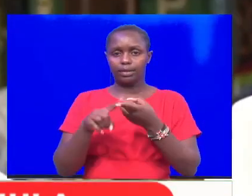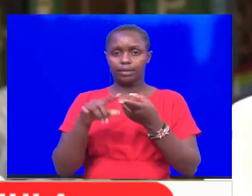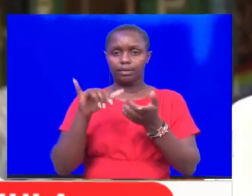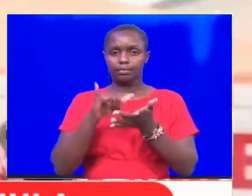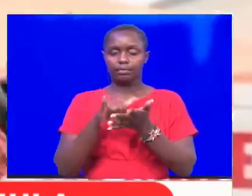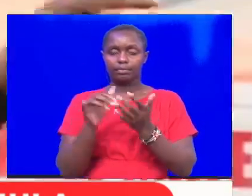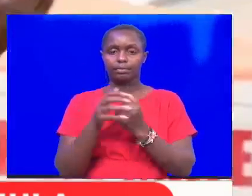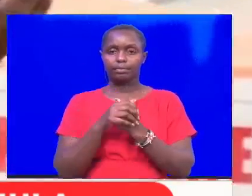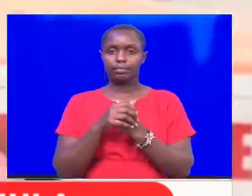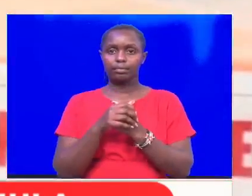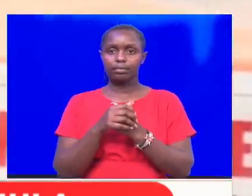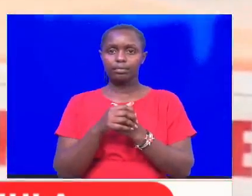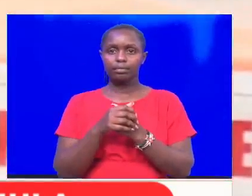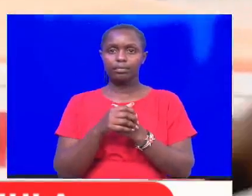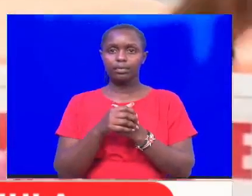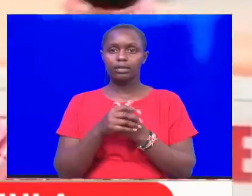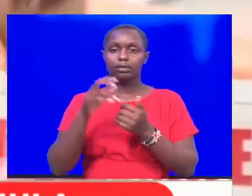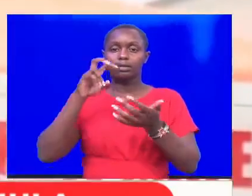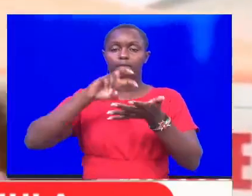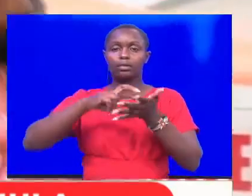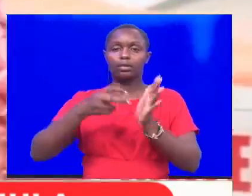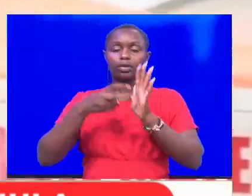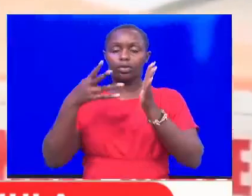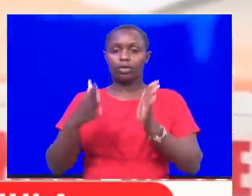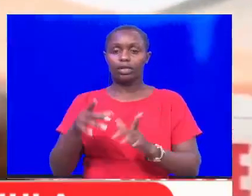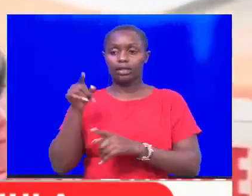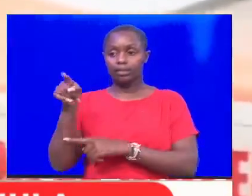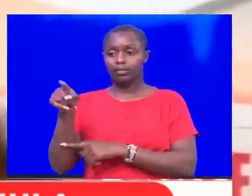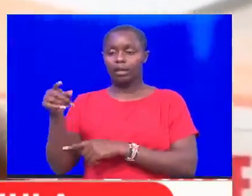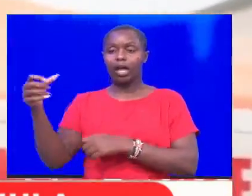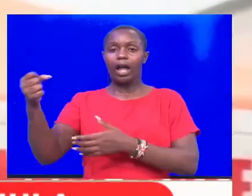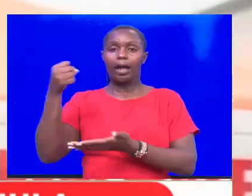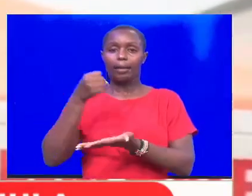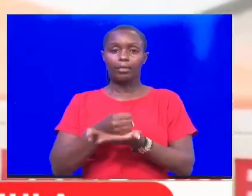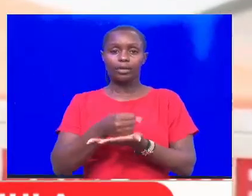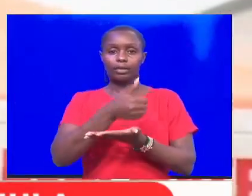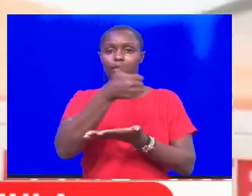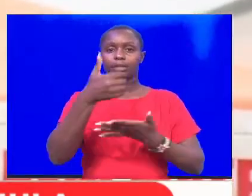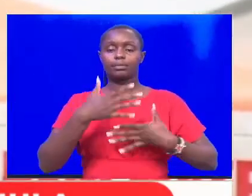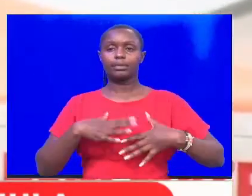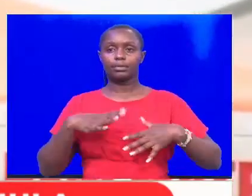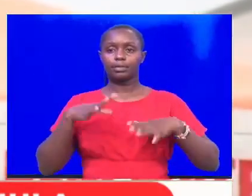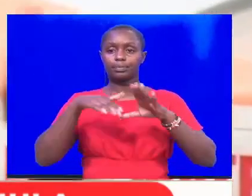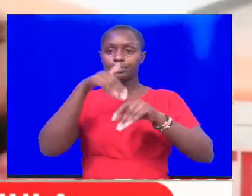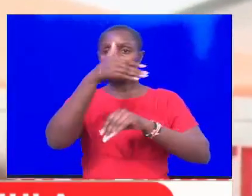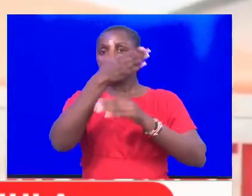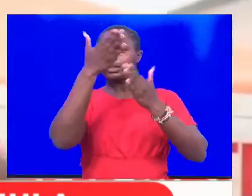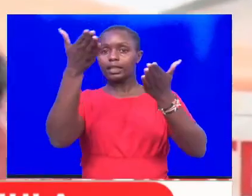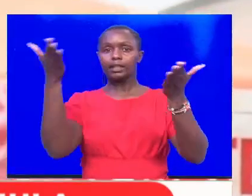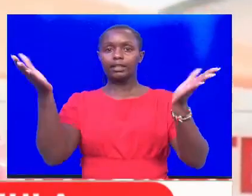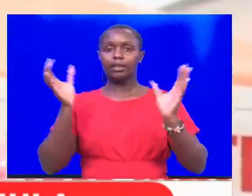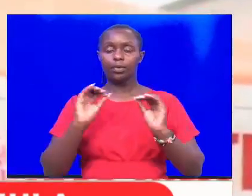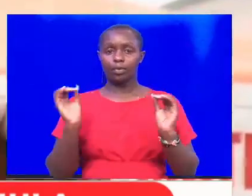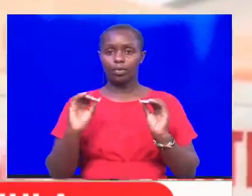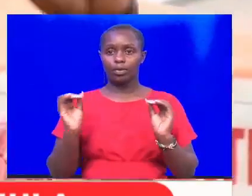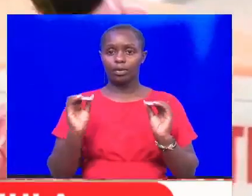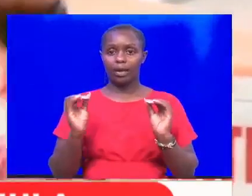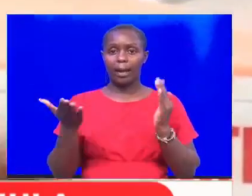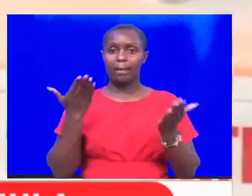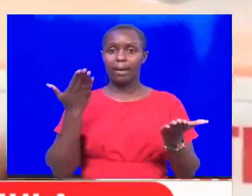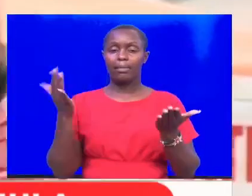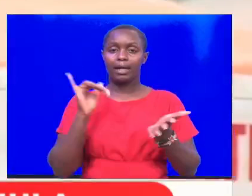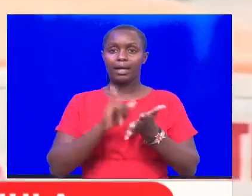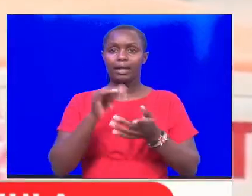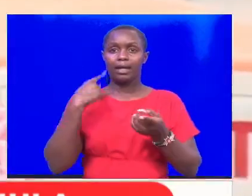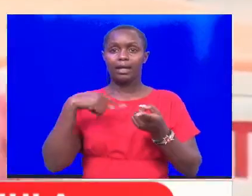yako. Huyu contractor hata ajiri mtu mwingine kutoka nje. Unless that skill